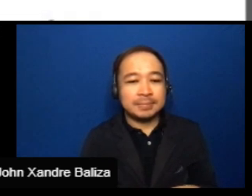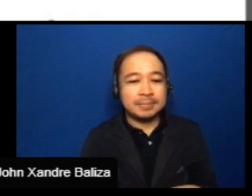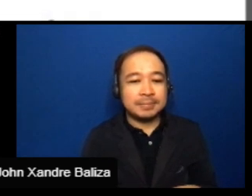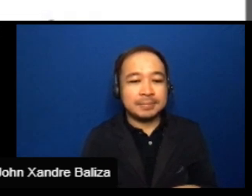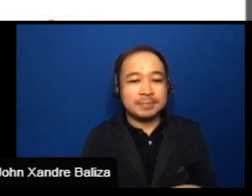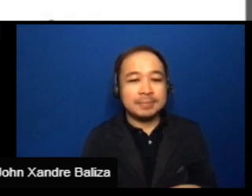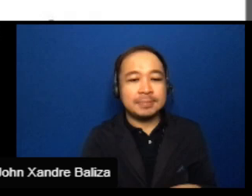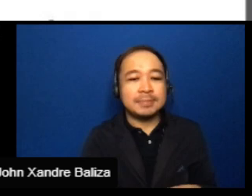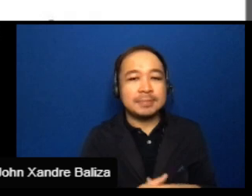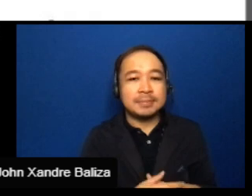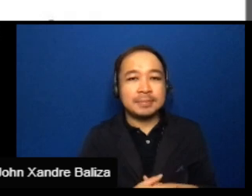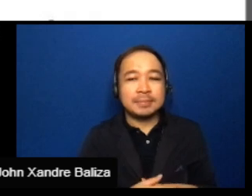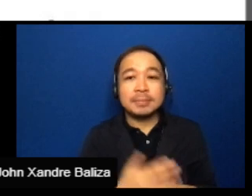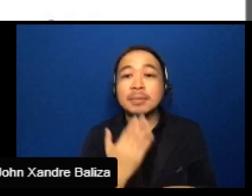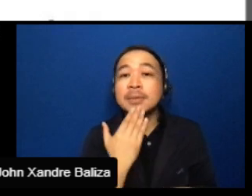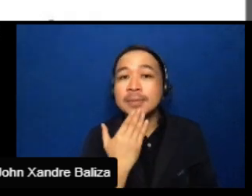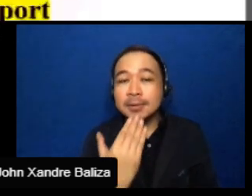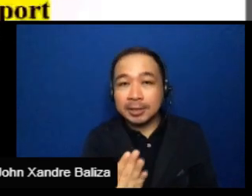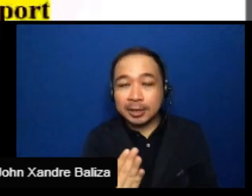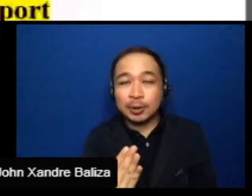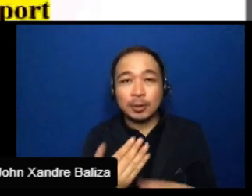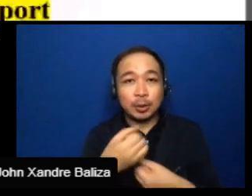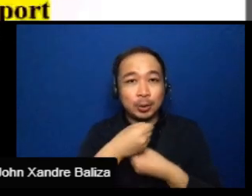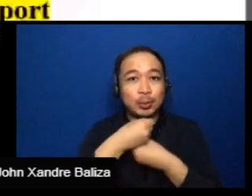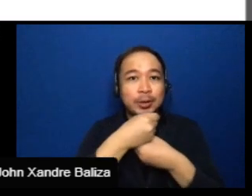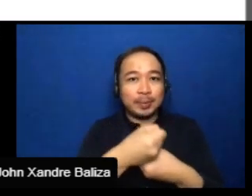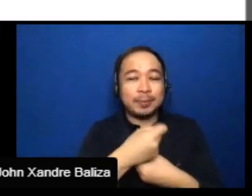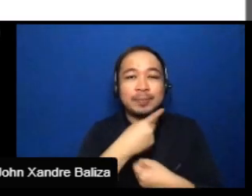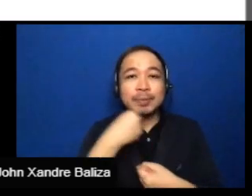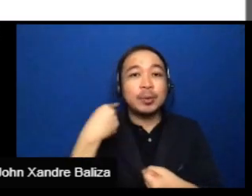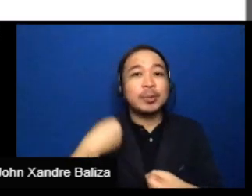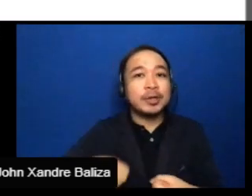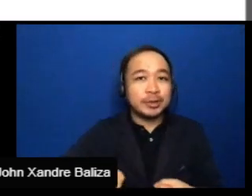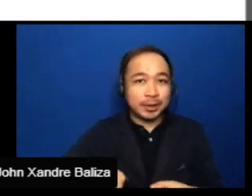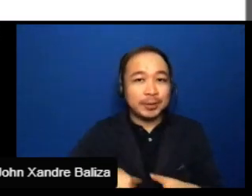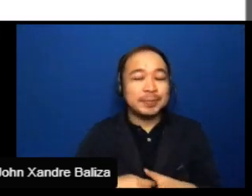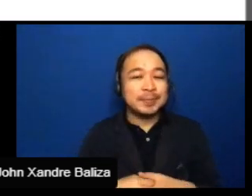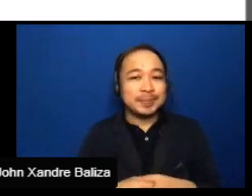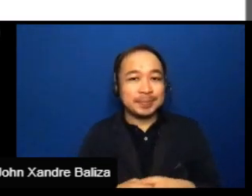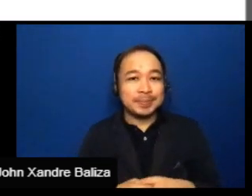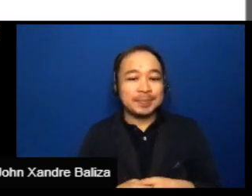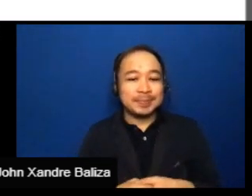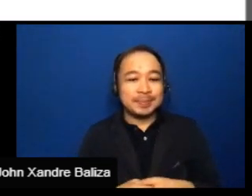I thank the distinguished delegation of Russian Federation.